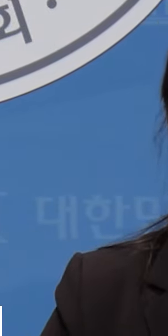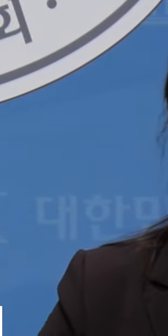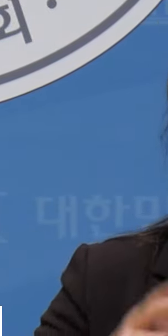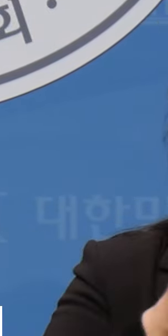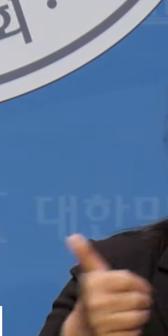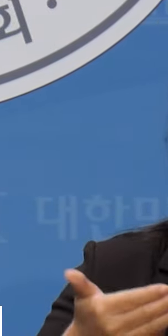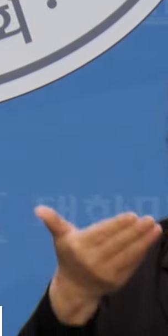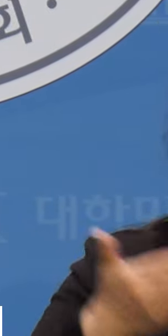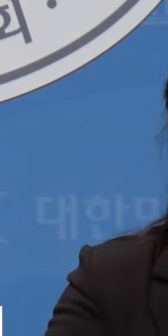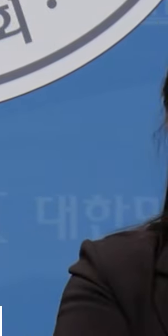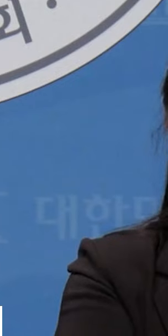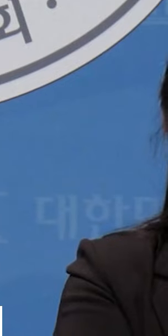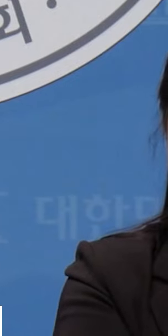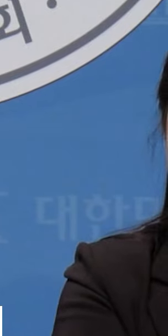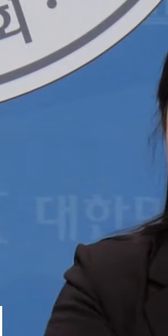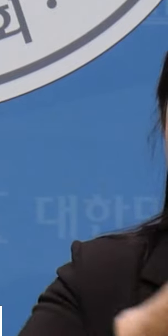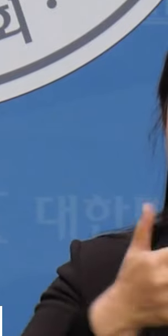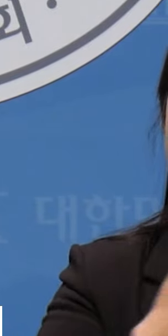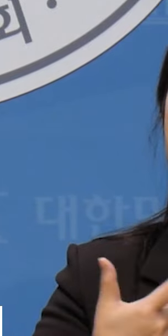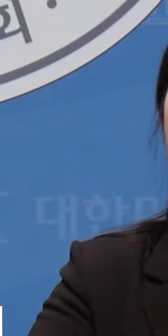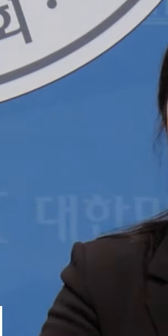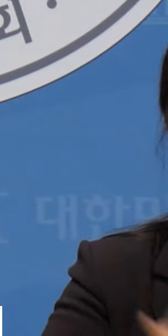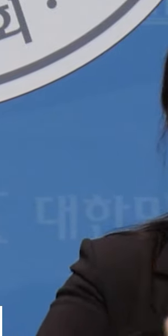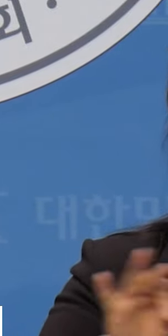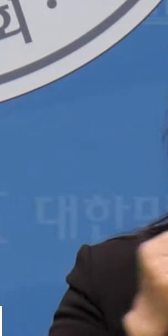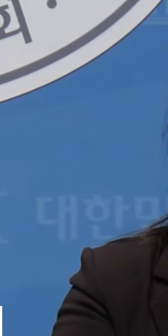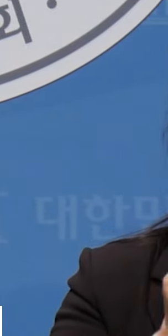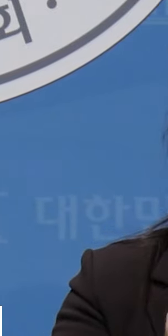국민으로부터 얻은 권력, 국민을 위해 써주십시오.